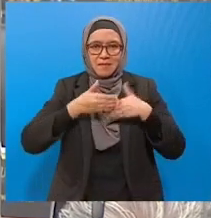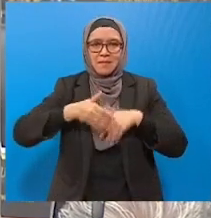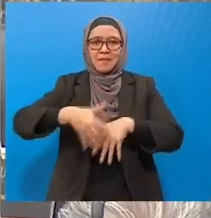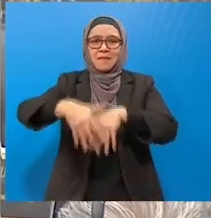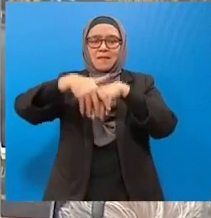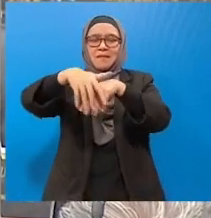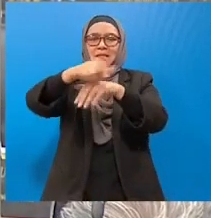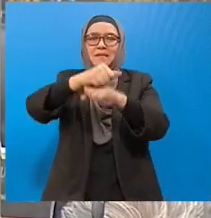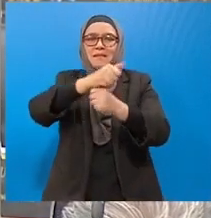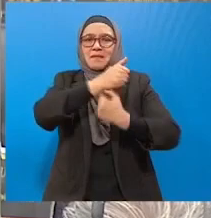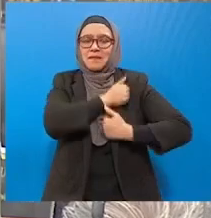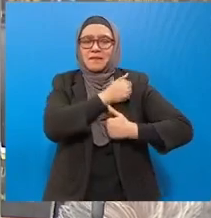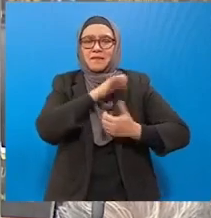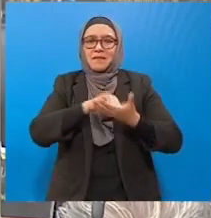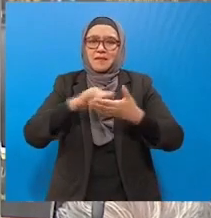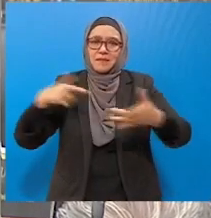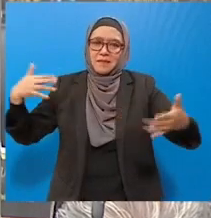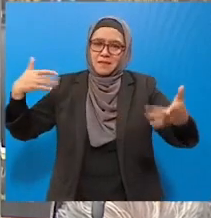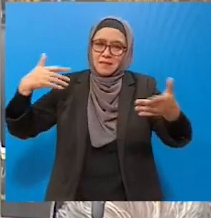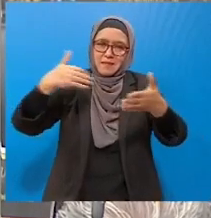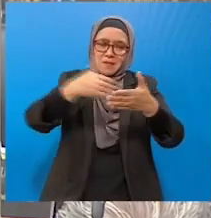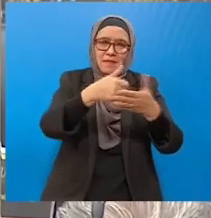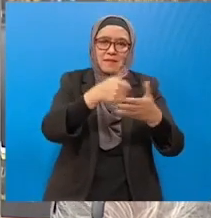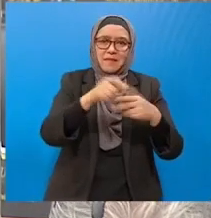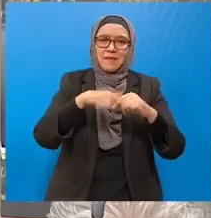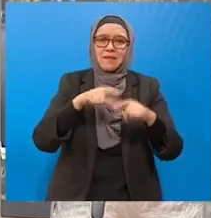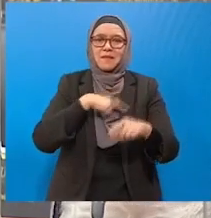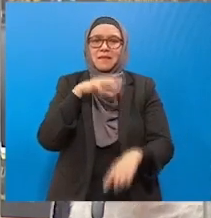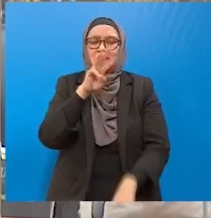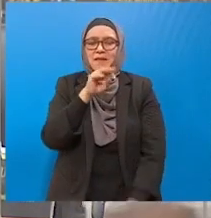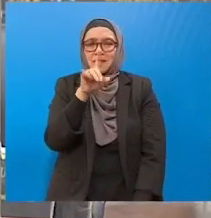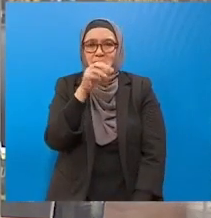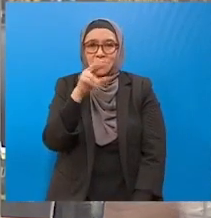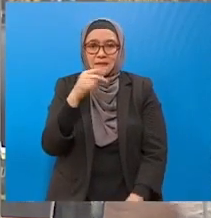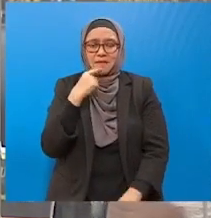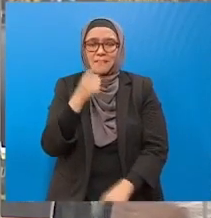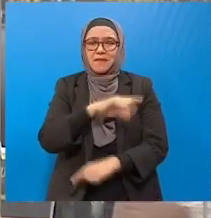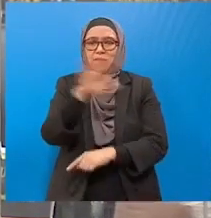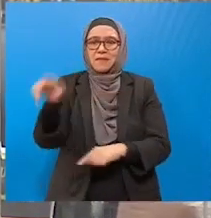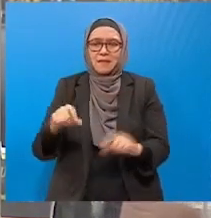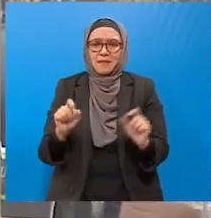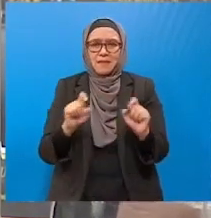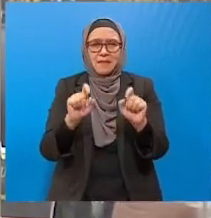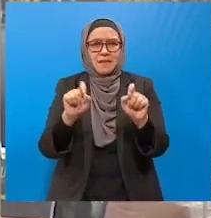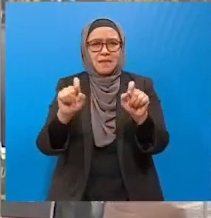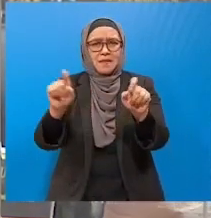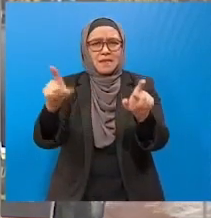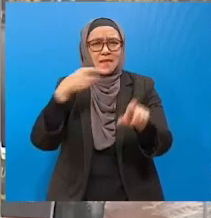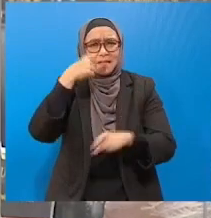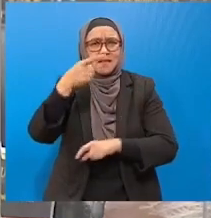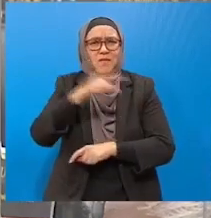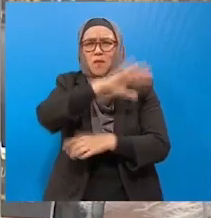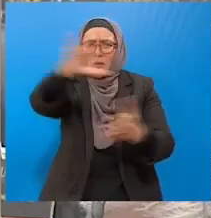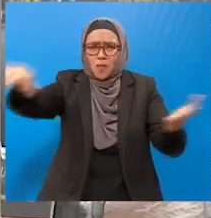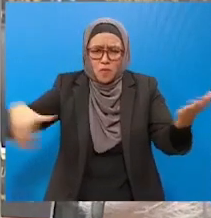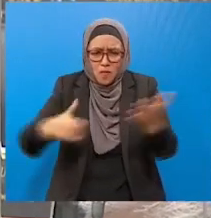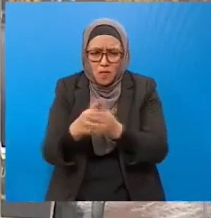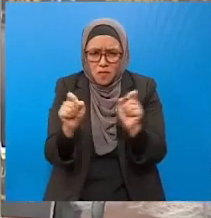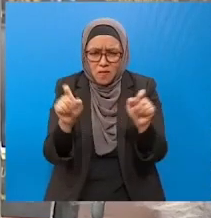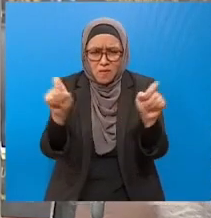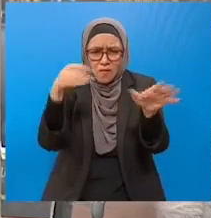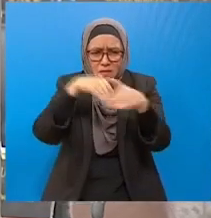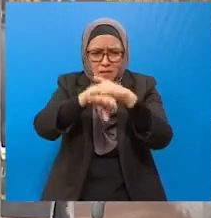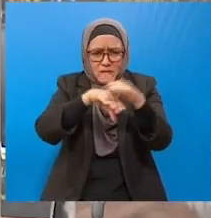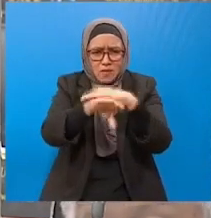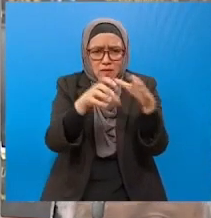apabila mereka sampai ke Wadi namun berkatalah seekor semut wahai semut Masuklah ke sarang kamu masing-masing jangan